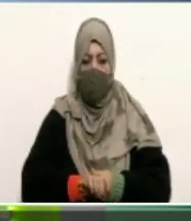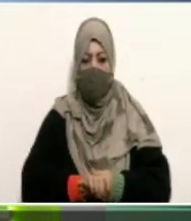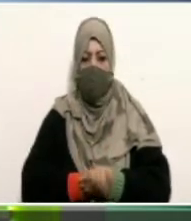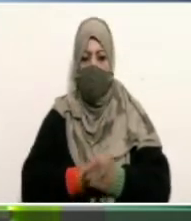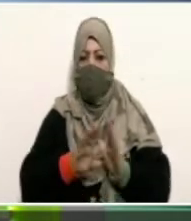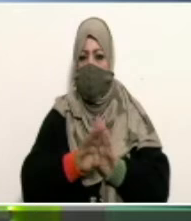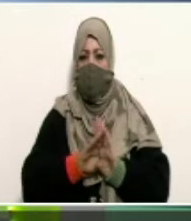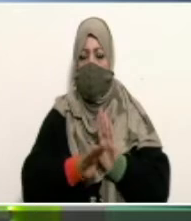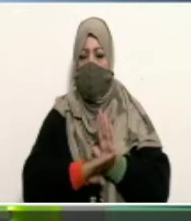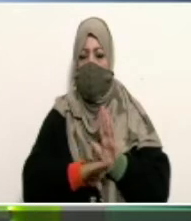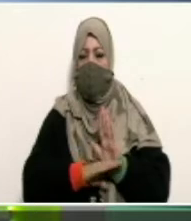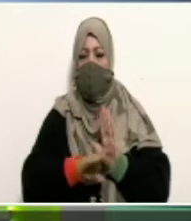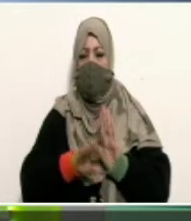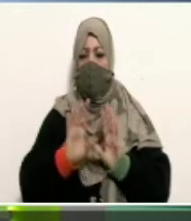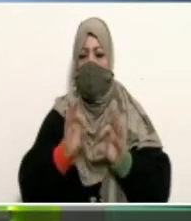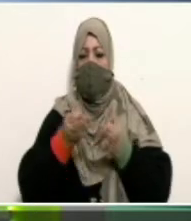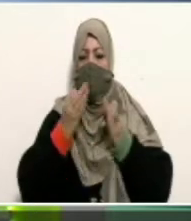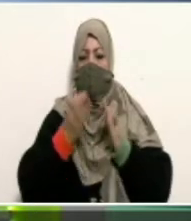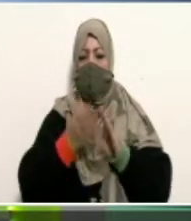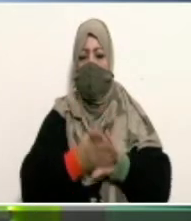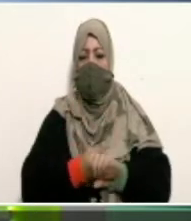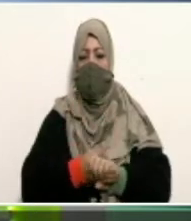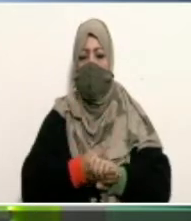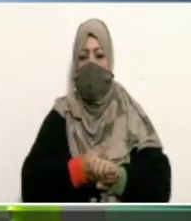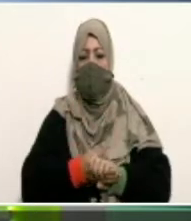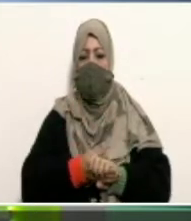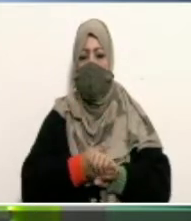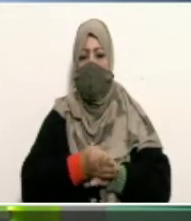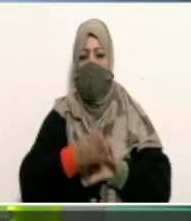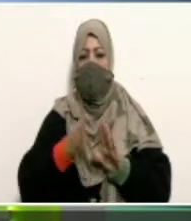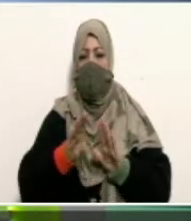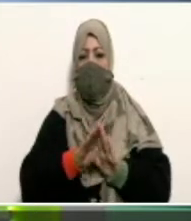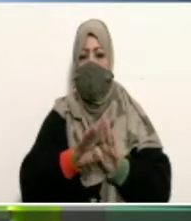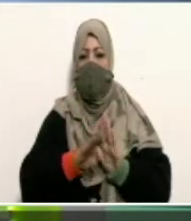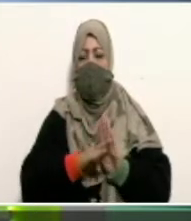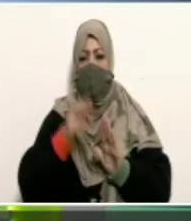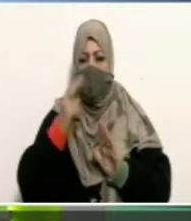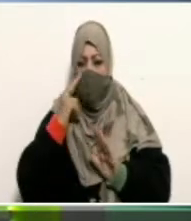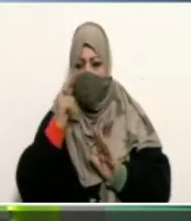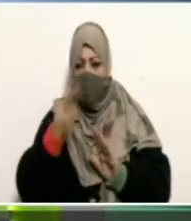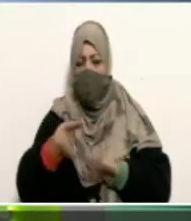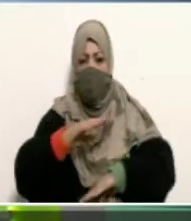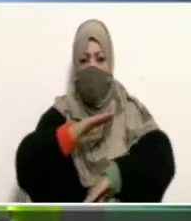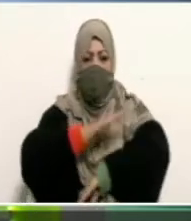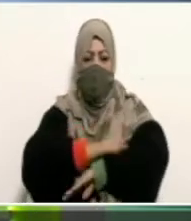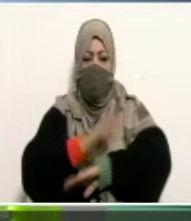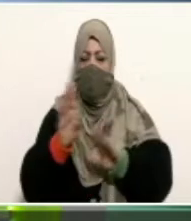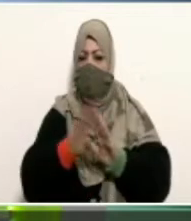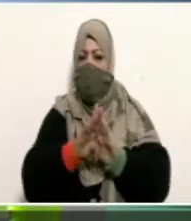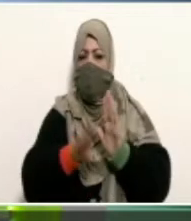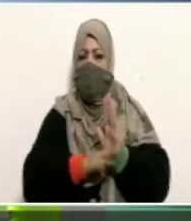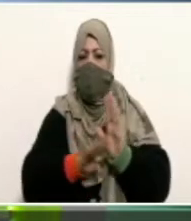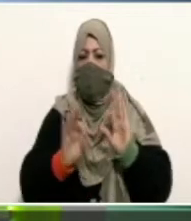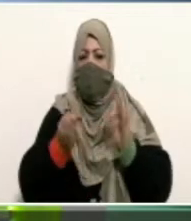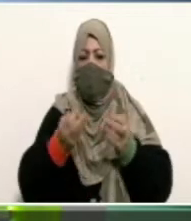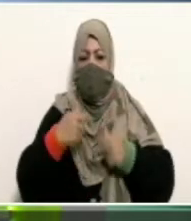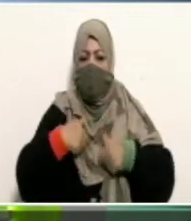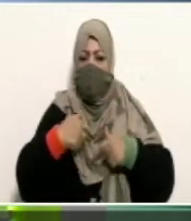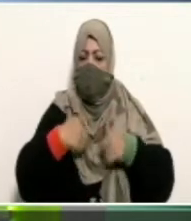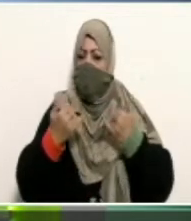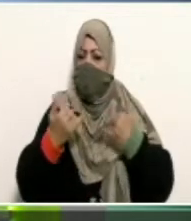طبعا الشروط بعدين في العقد ده ما ندريش فيه، من جاوب حتى في العقد لقيت ما